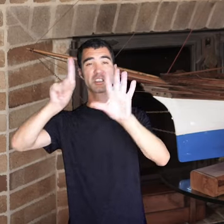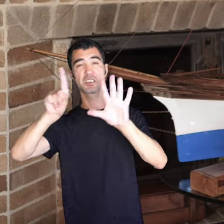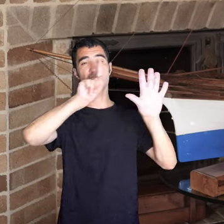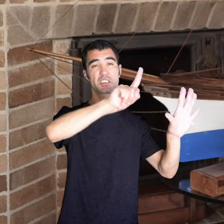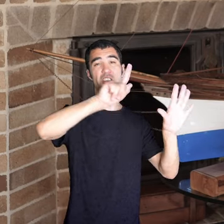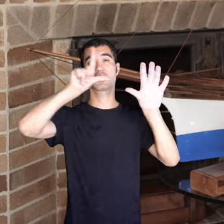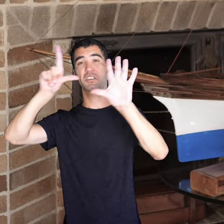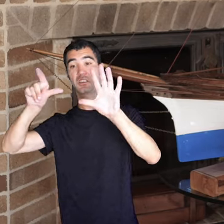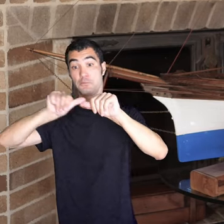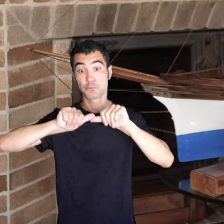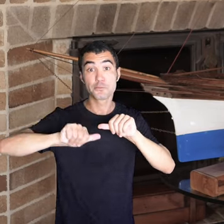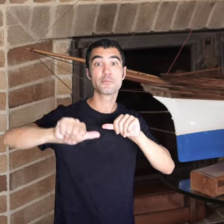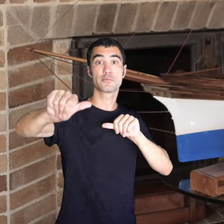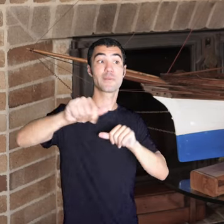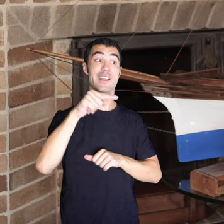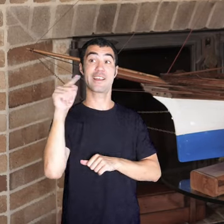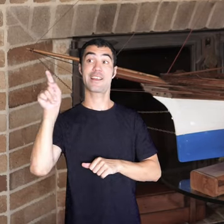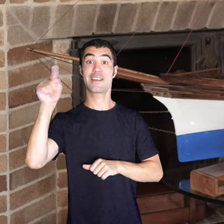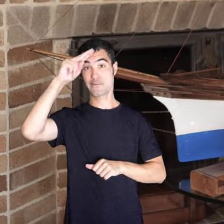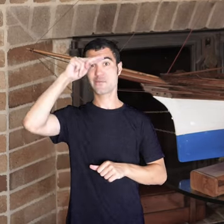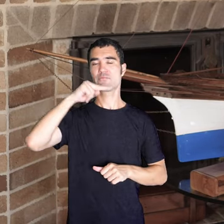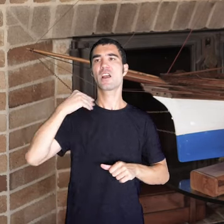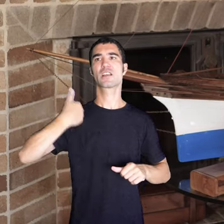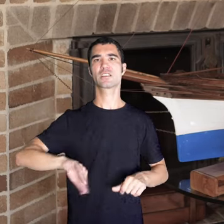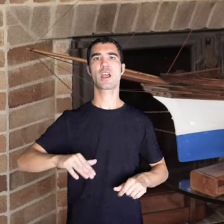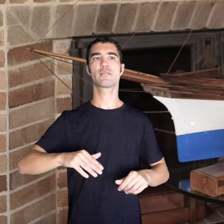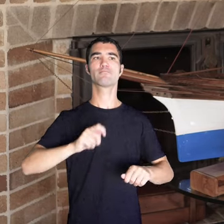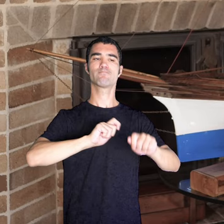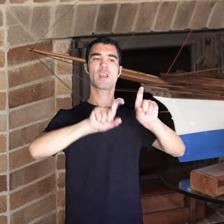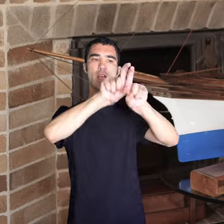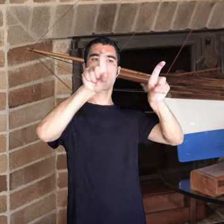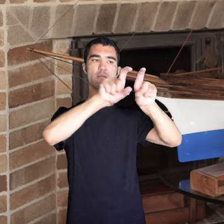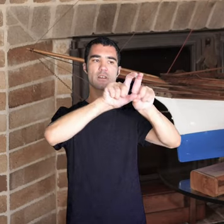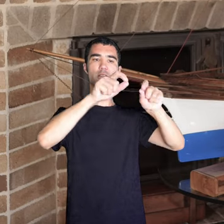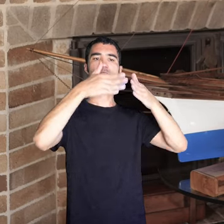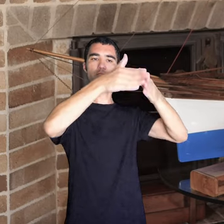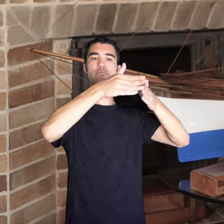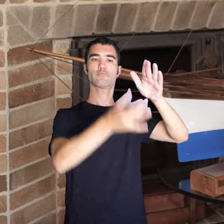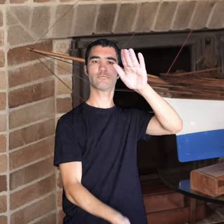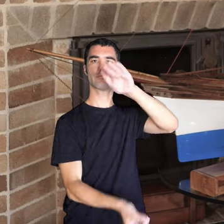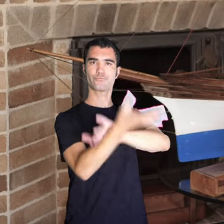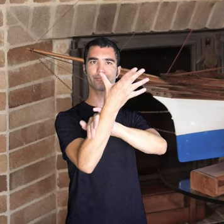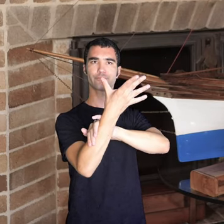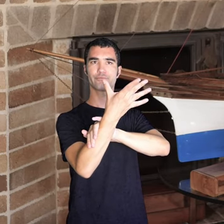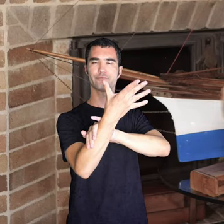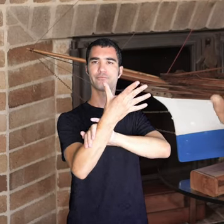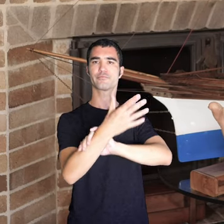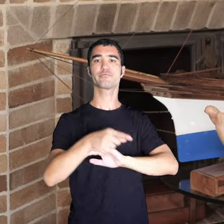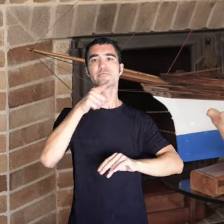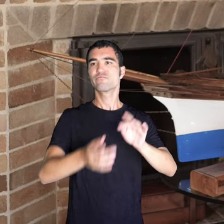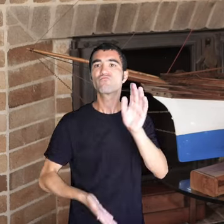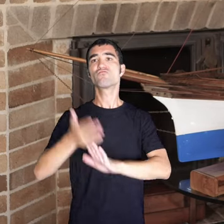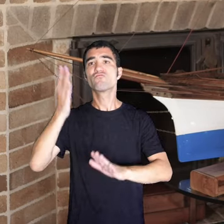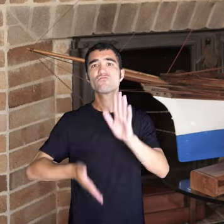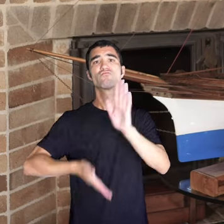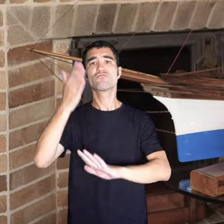66-67, ell ja s'havia format una societat de barques i ja no anava en